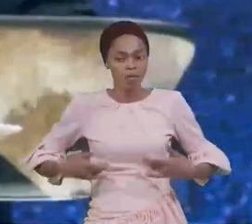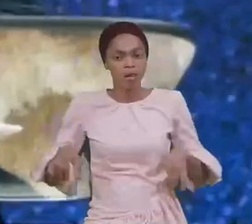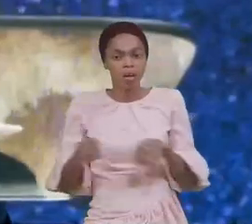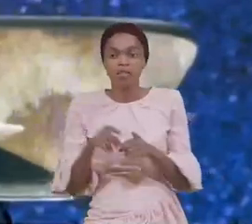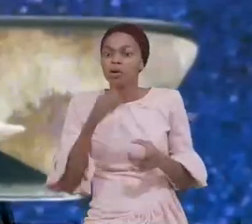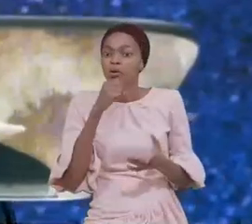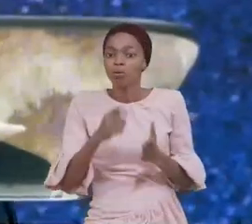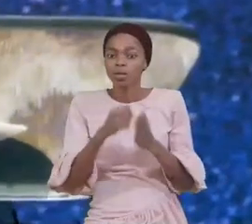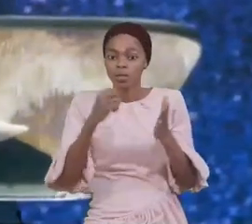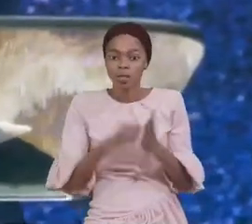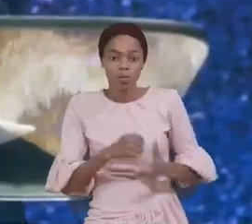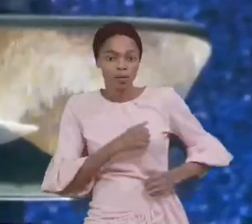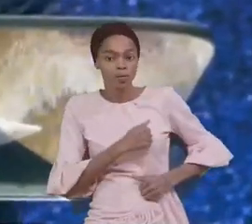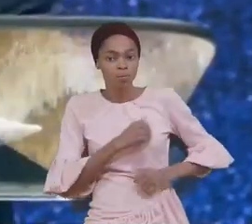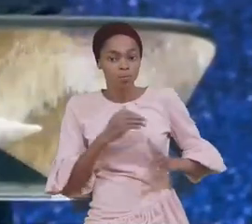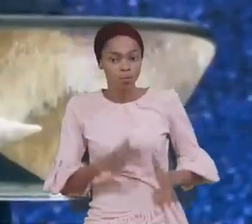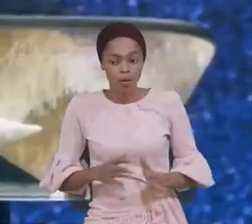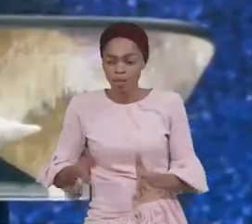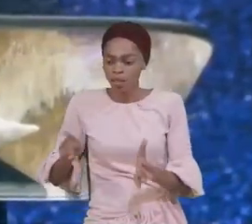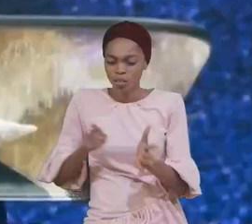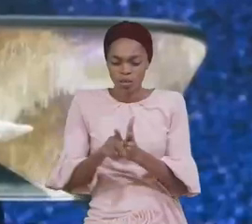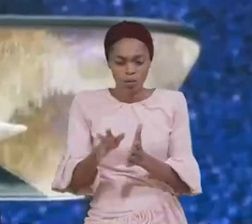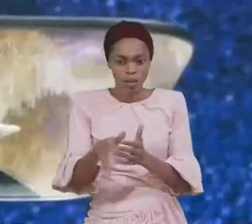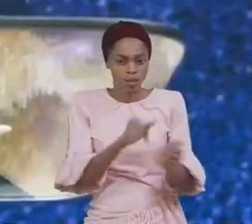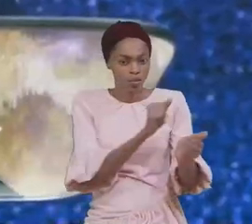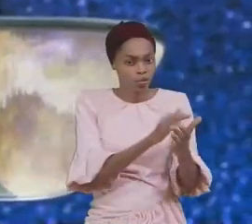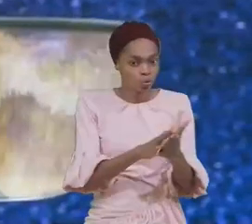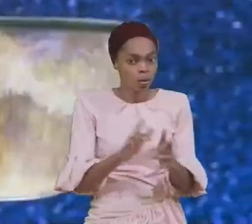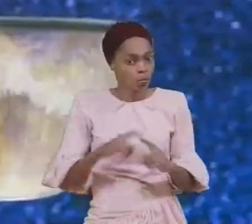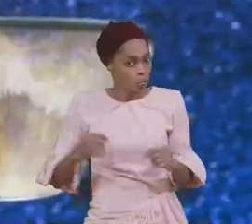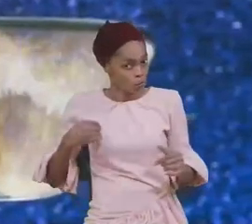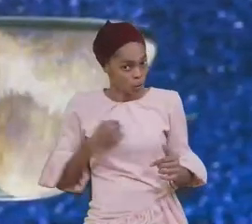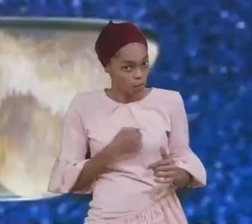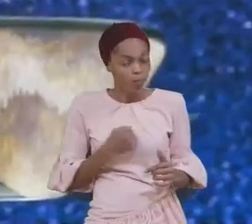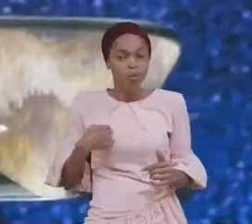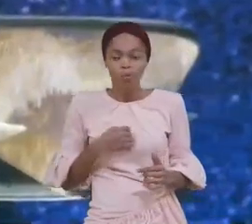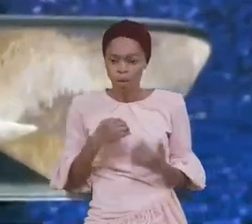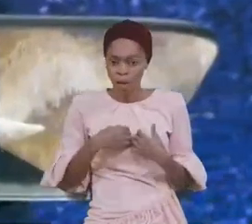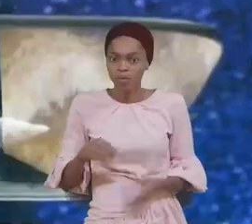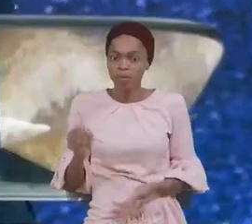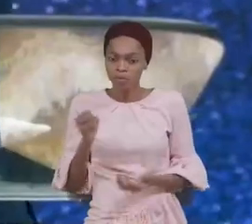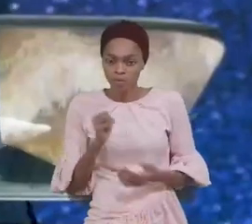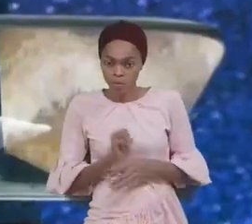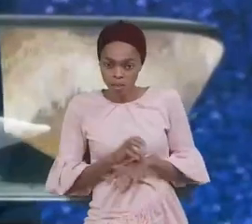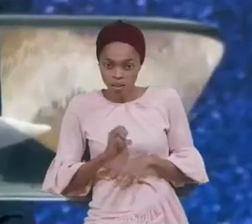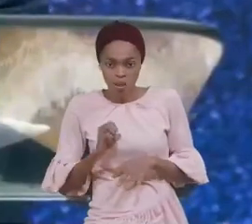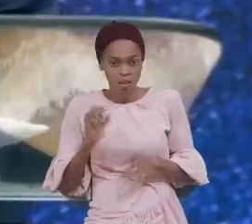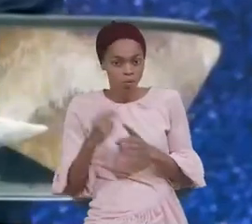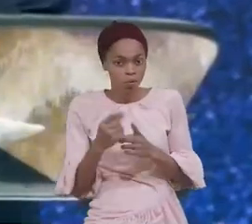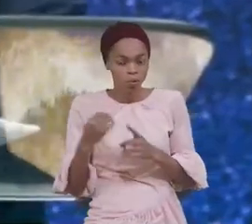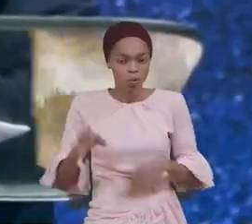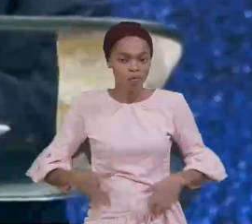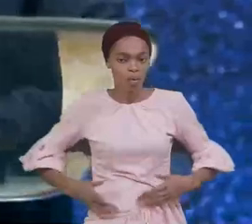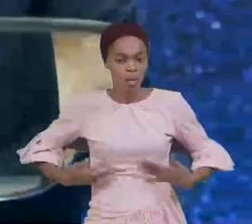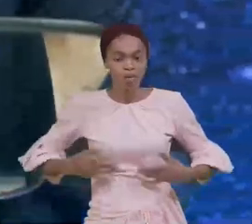les guerriers de l'Ancien Testament ont tué, détruit, maintenant nous avons le message de vie aux païens, aux nations